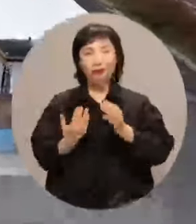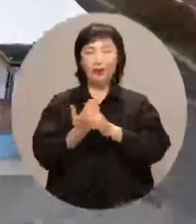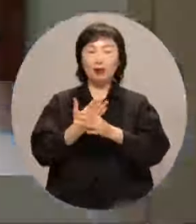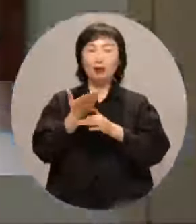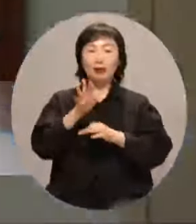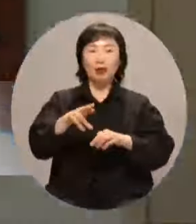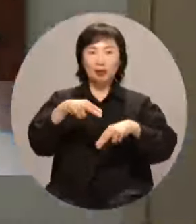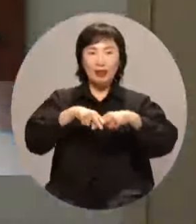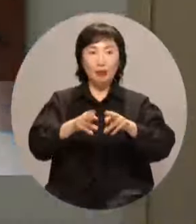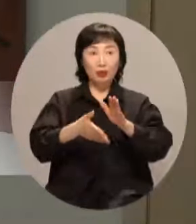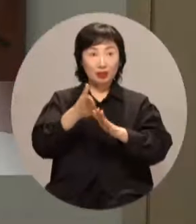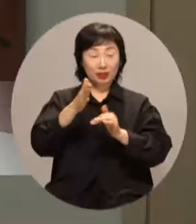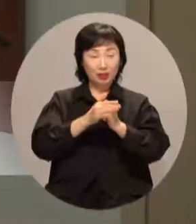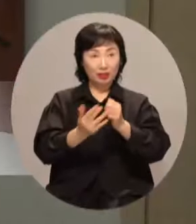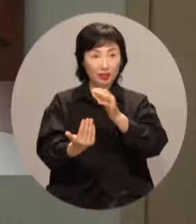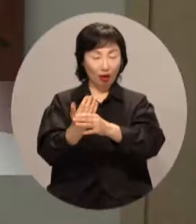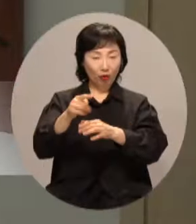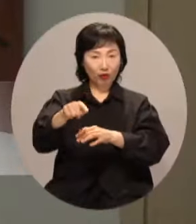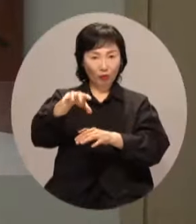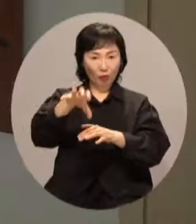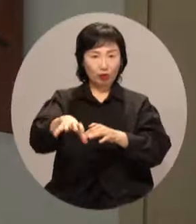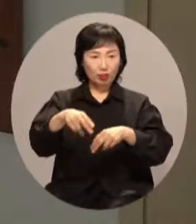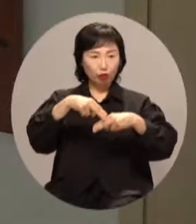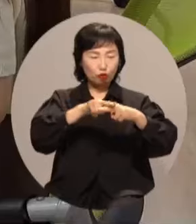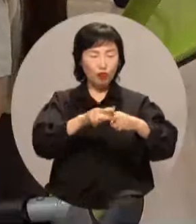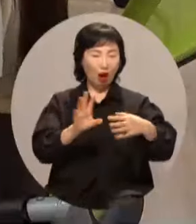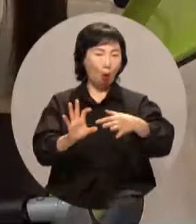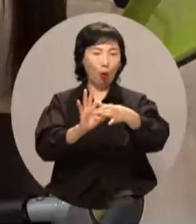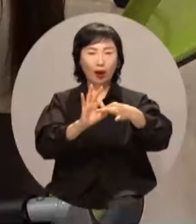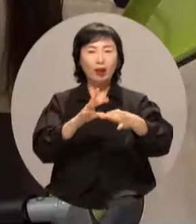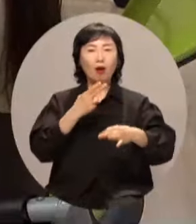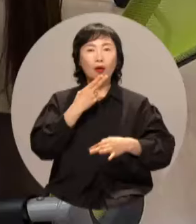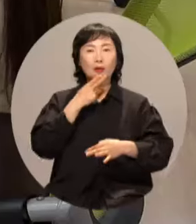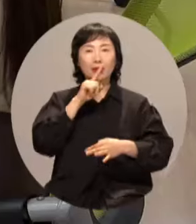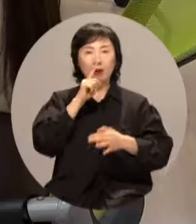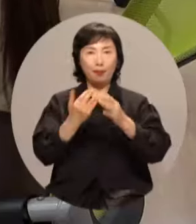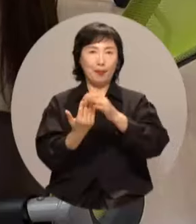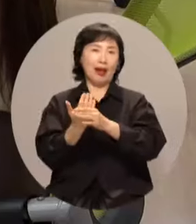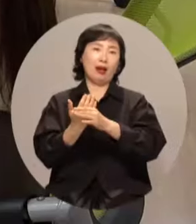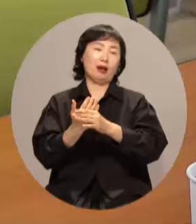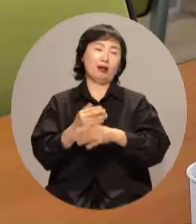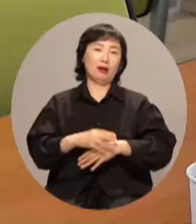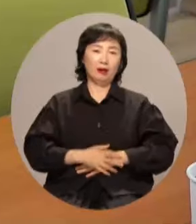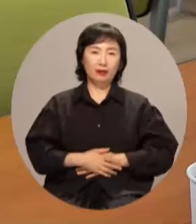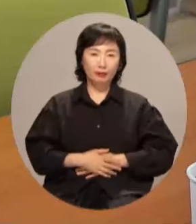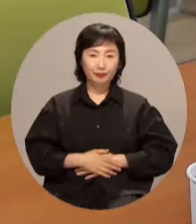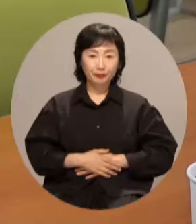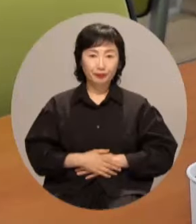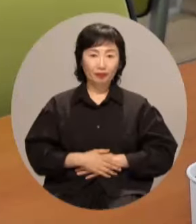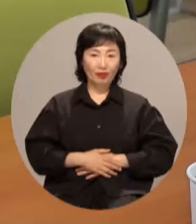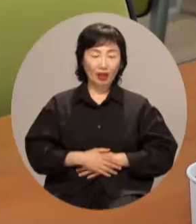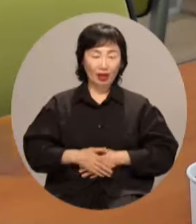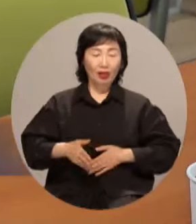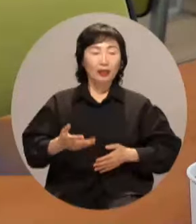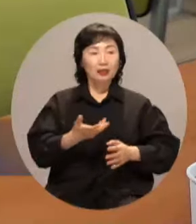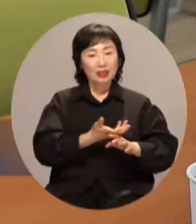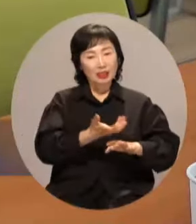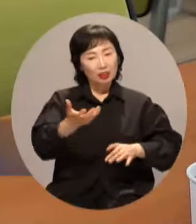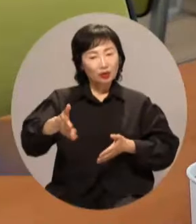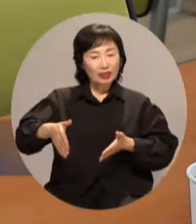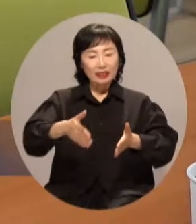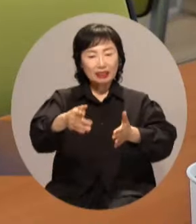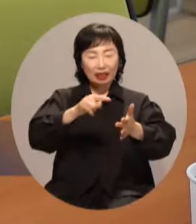하지만 남원시는 사고가 난 인도는 춘향제와 직접적인 관련이 없다는 입장입니다. 그러니까 이동